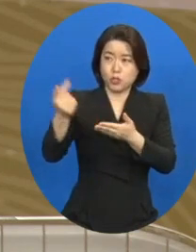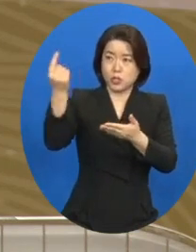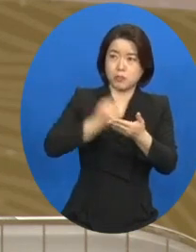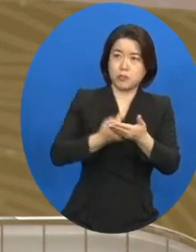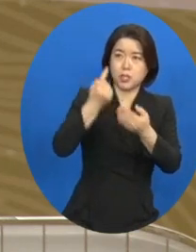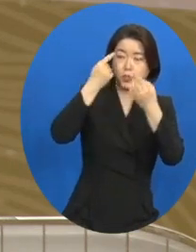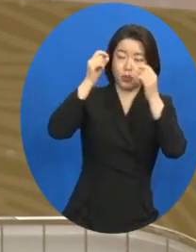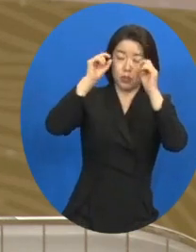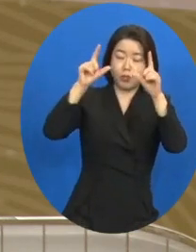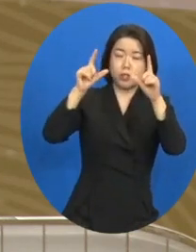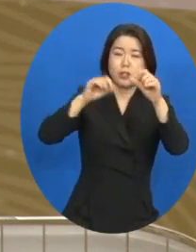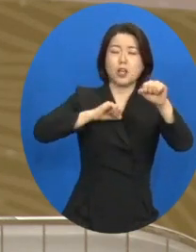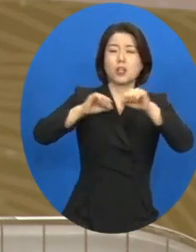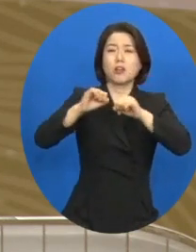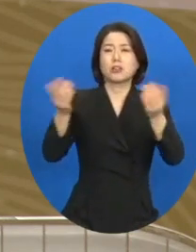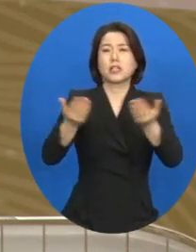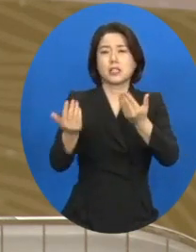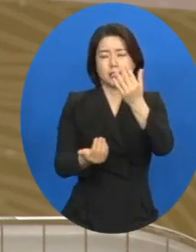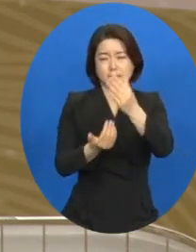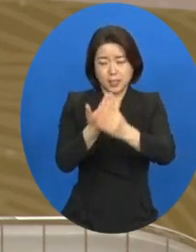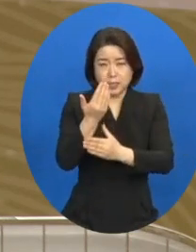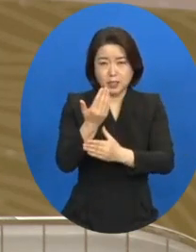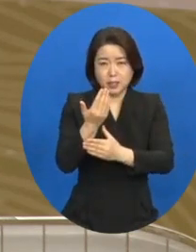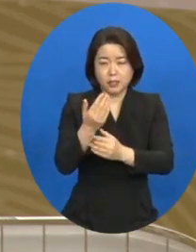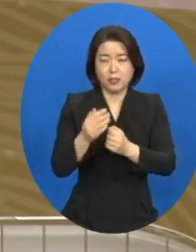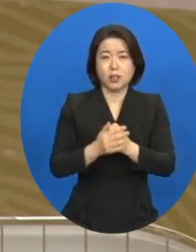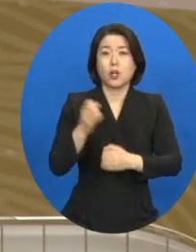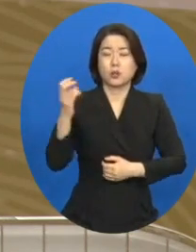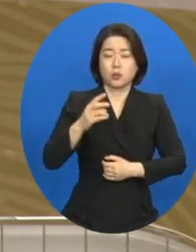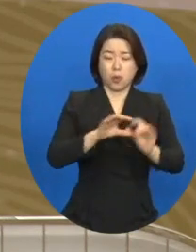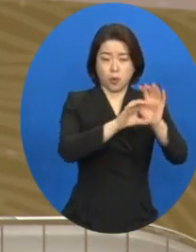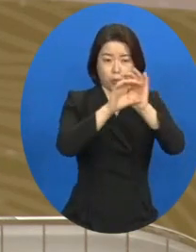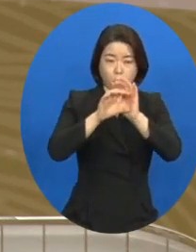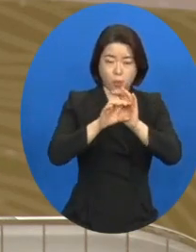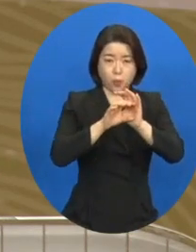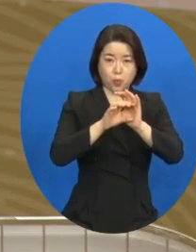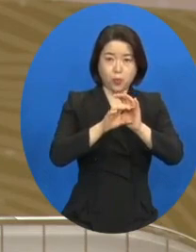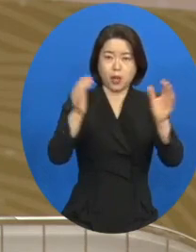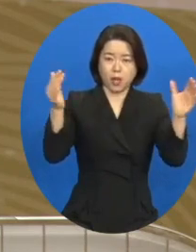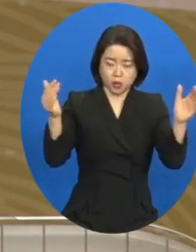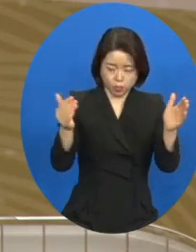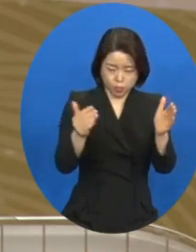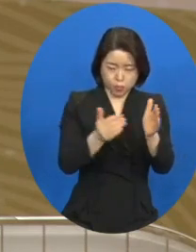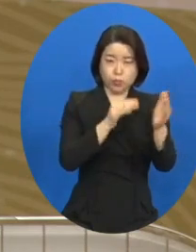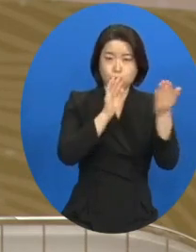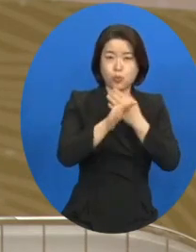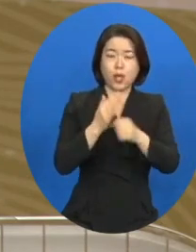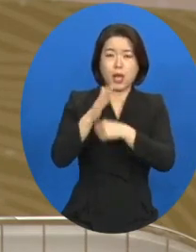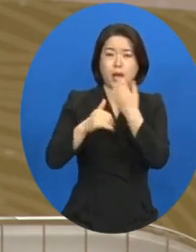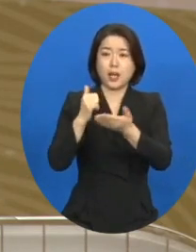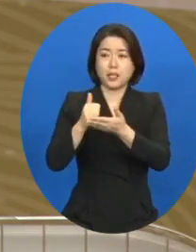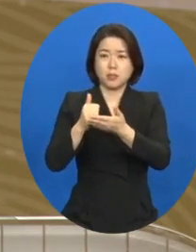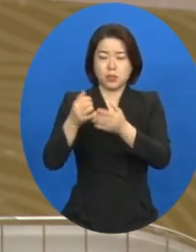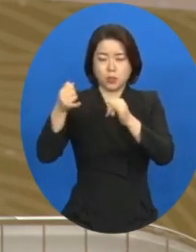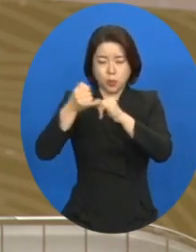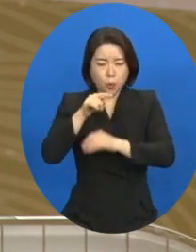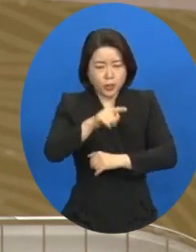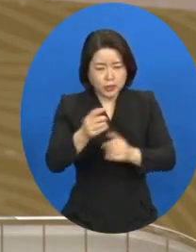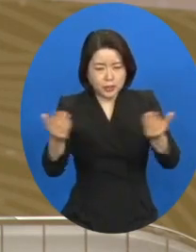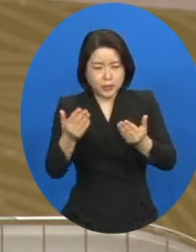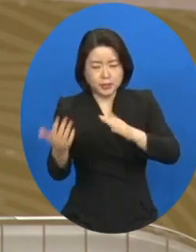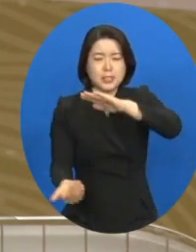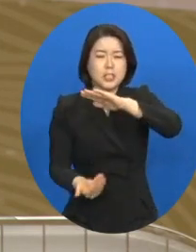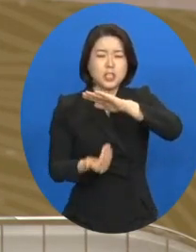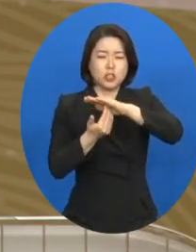눈이 뜨이는 역사가 일어나기를. 코로나19가 끝나면서 하나님은 반드시 그 일을 이루시려고